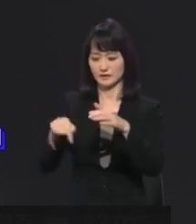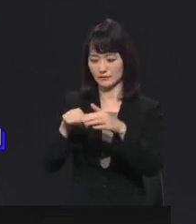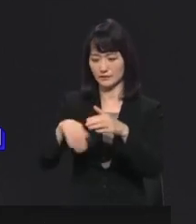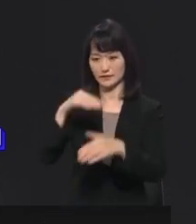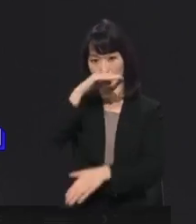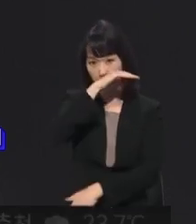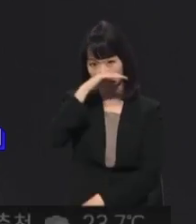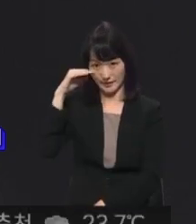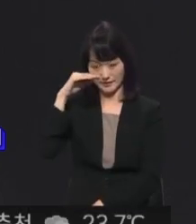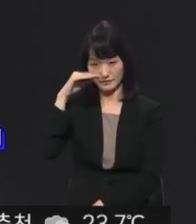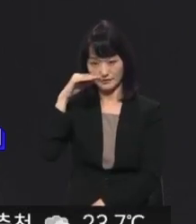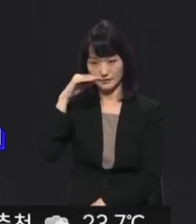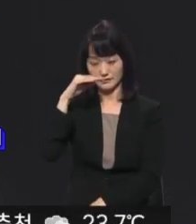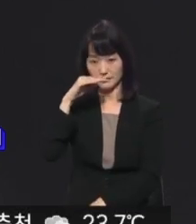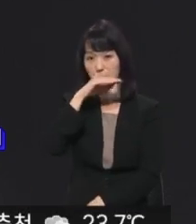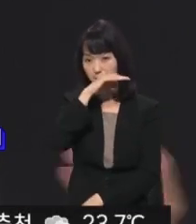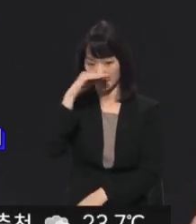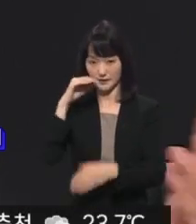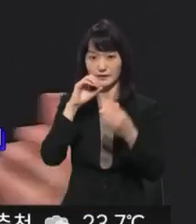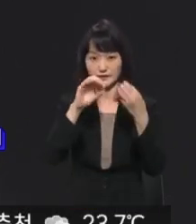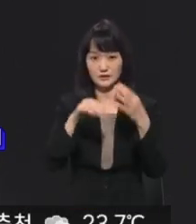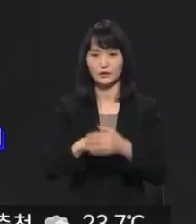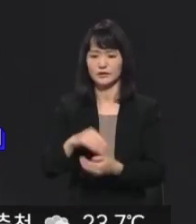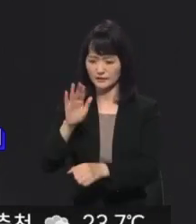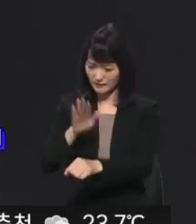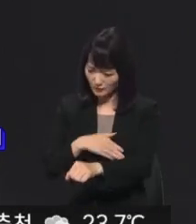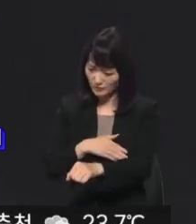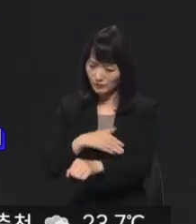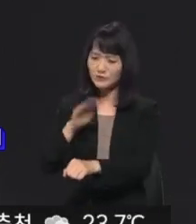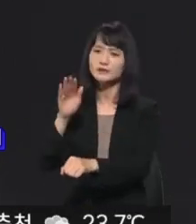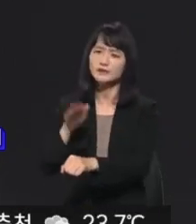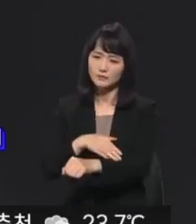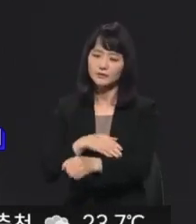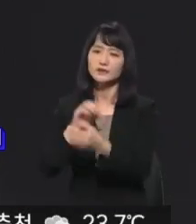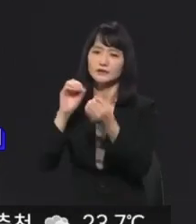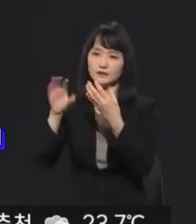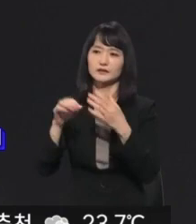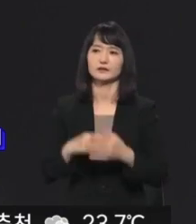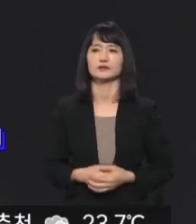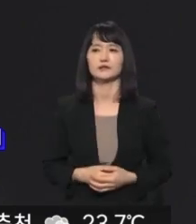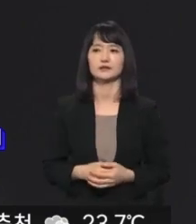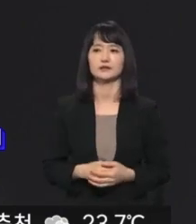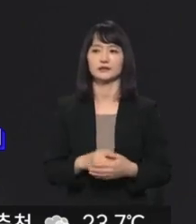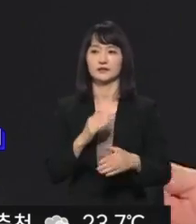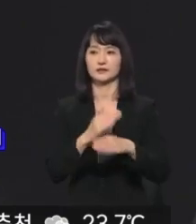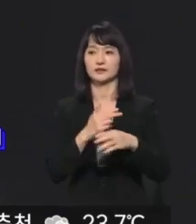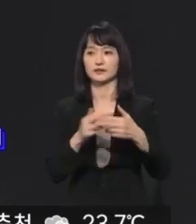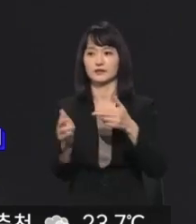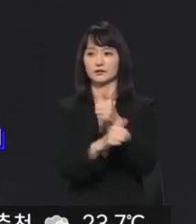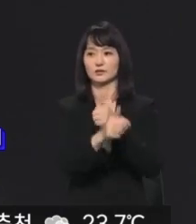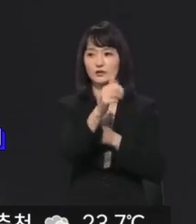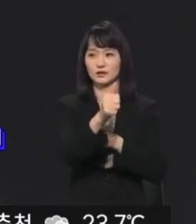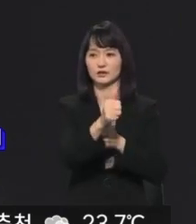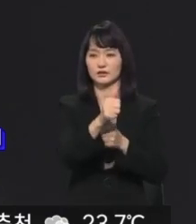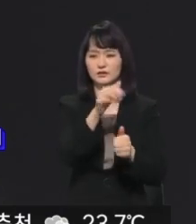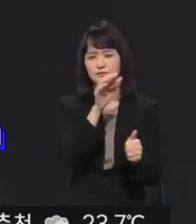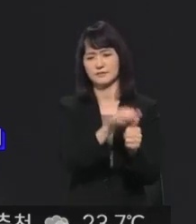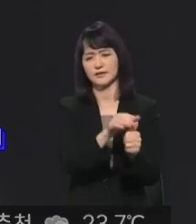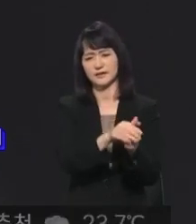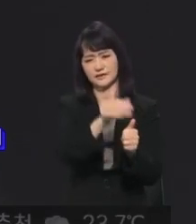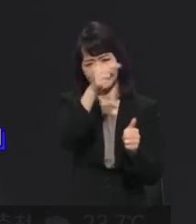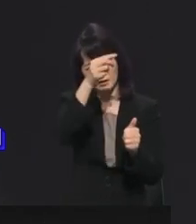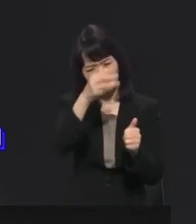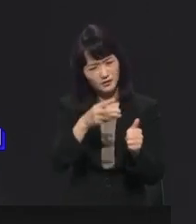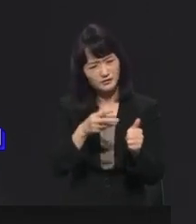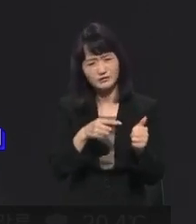올바르다 잘못된건 잘못되었다는 말을 우린 올해 당해 벤자 팬 나라에 무슨 반향이 있습니까 왜요 반향 있어 예 전화만 혹해서